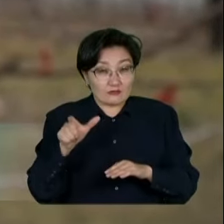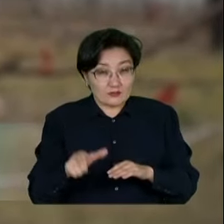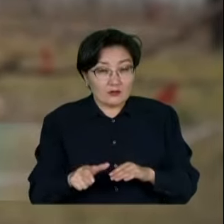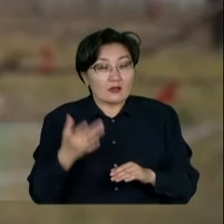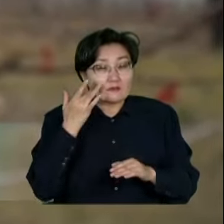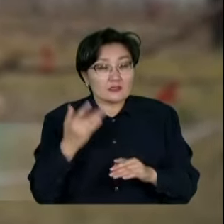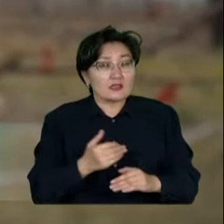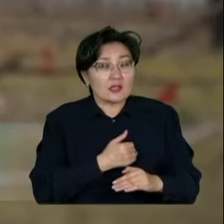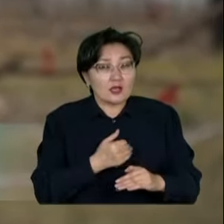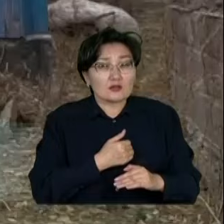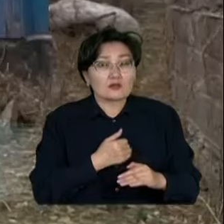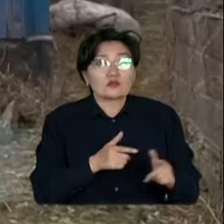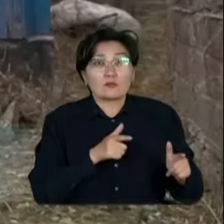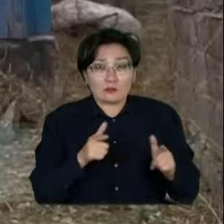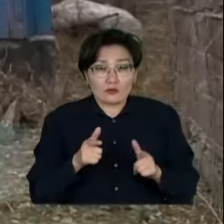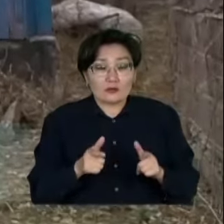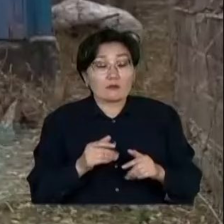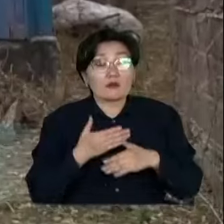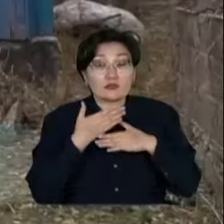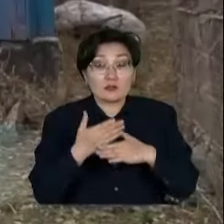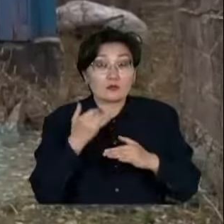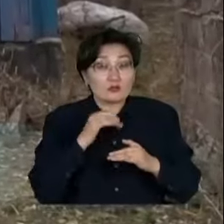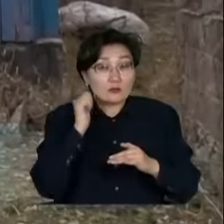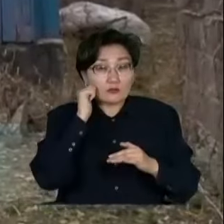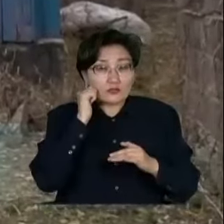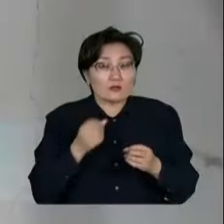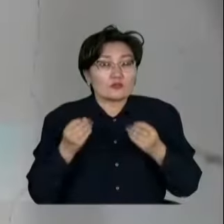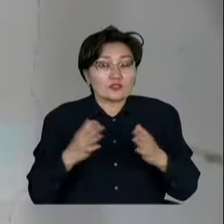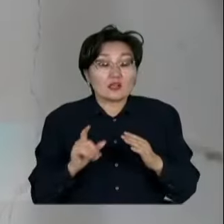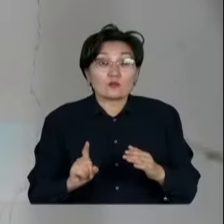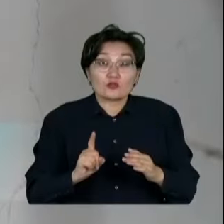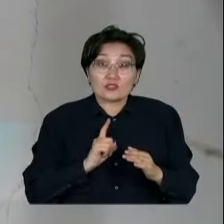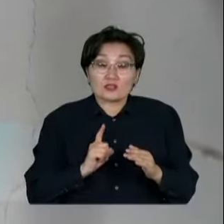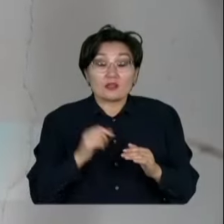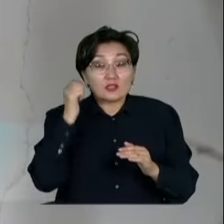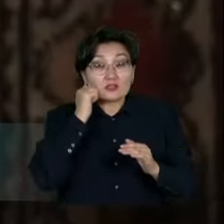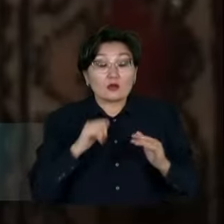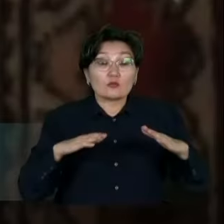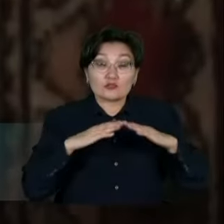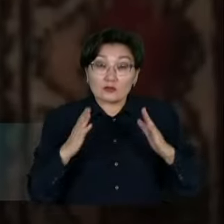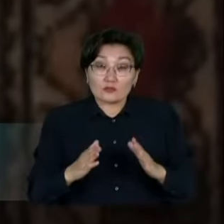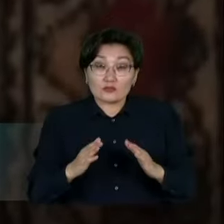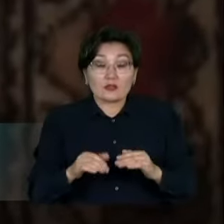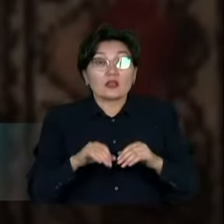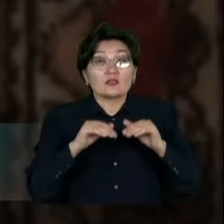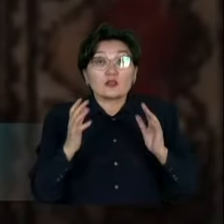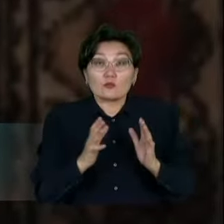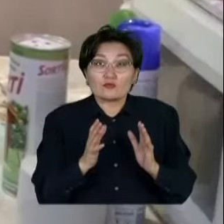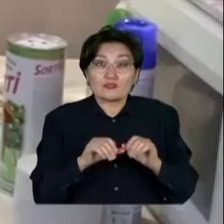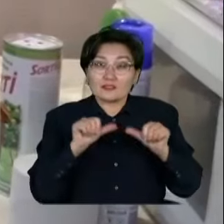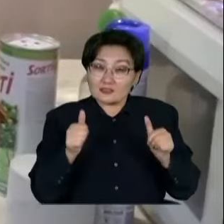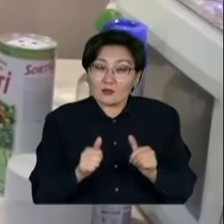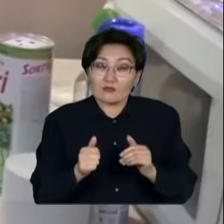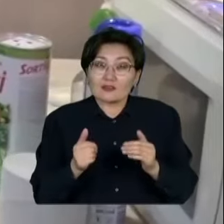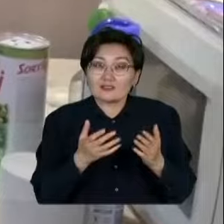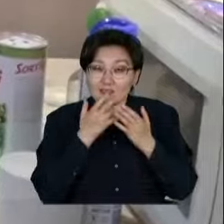отзывчивый, всегда всем помогает. Для многих бабушка Валя не просто хранительница старого домика, но и символ теплоты и доброты.